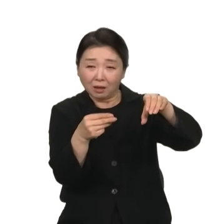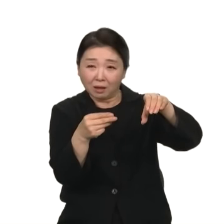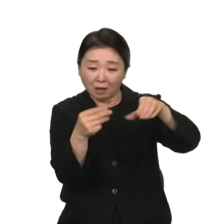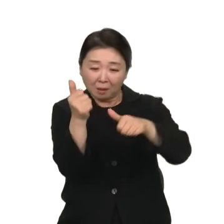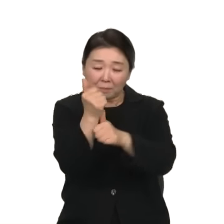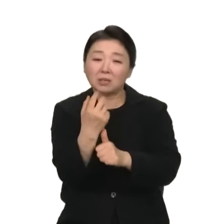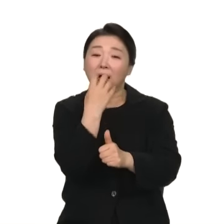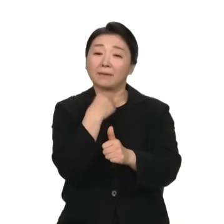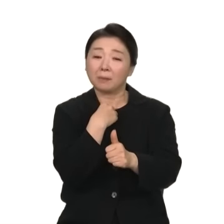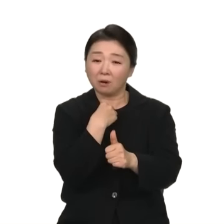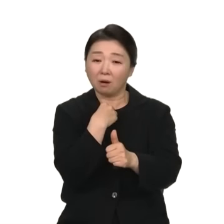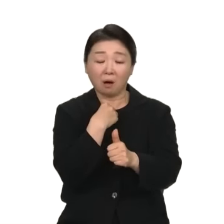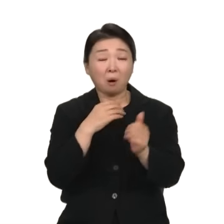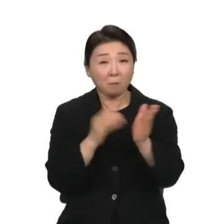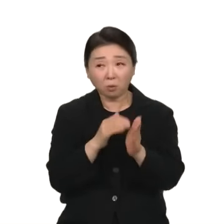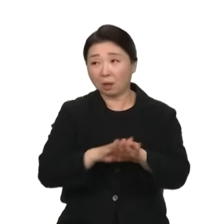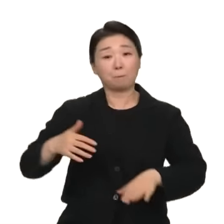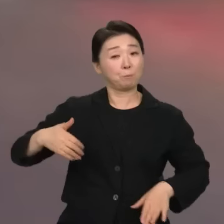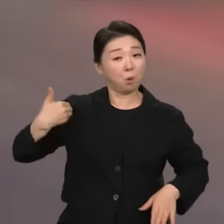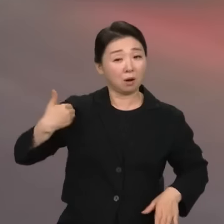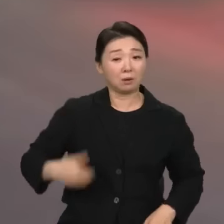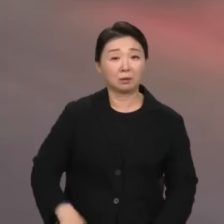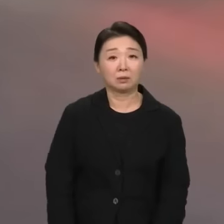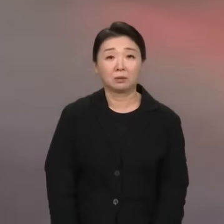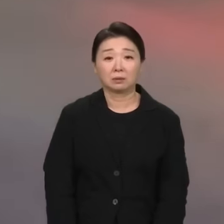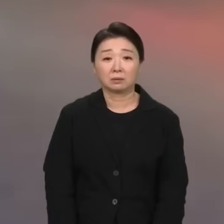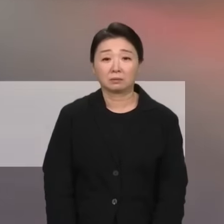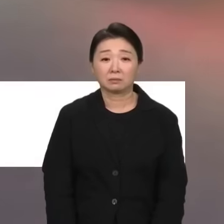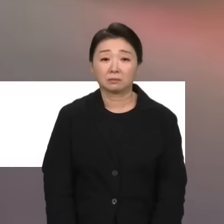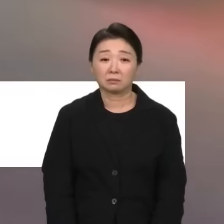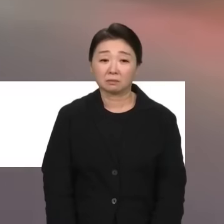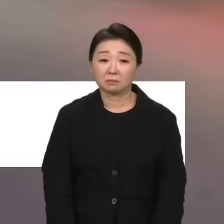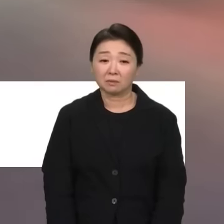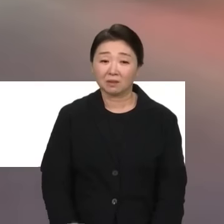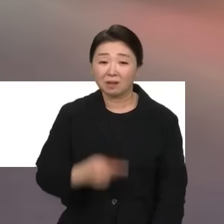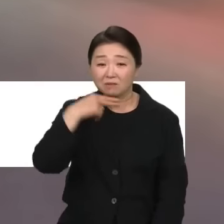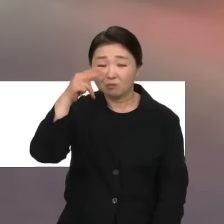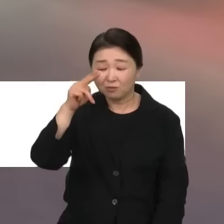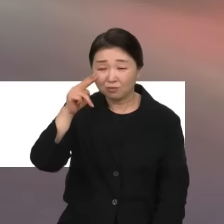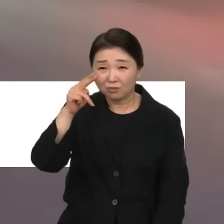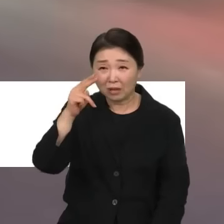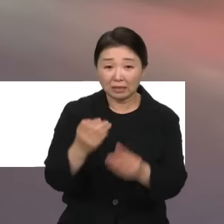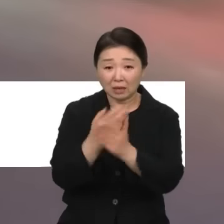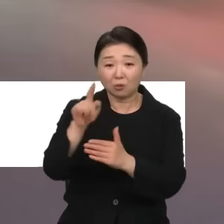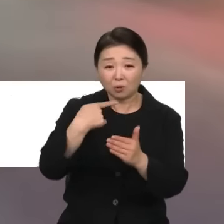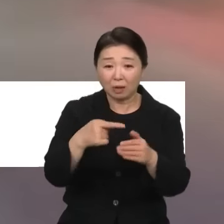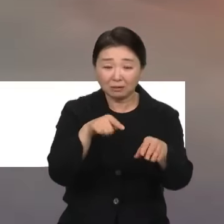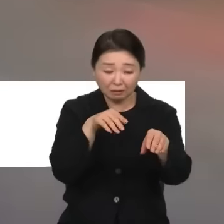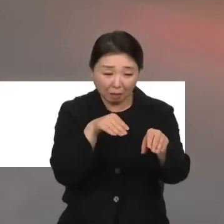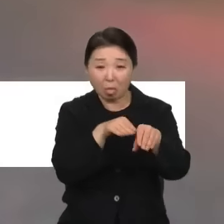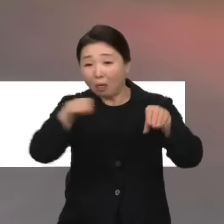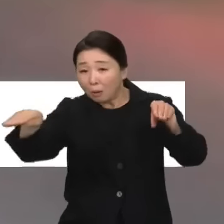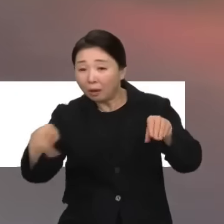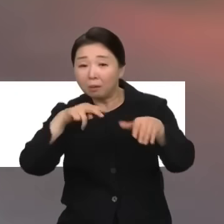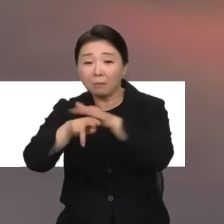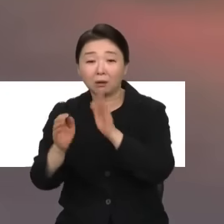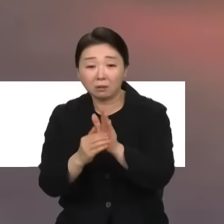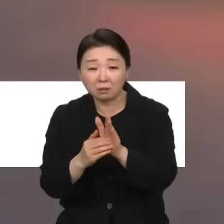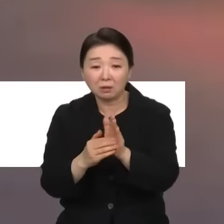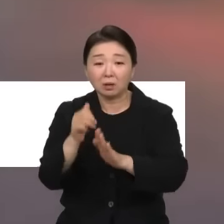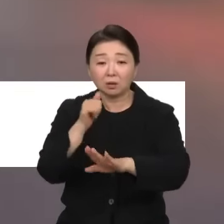건 본인은 전혀 몰랐다고 진술했습니다. 음주사고 이후에 자리를 이제 벗어난 걸 다 알고 간 상황일 거 아니에요. 그래서